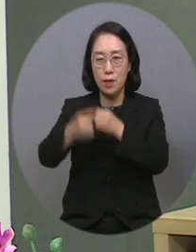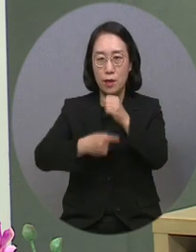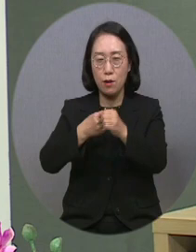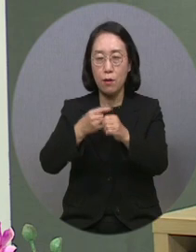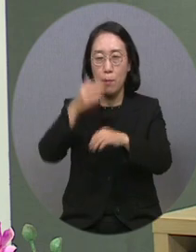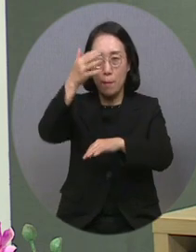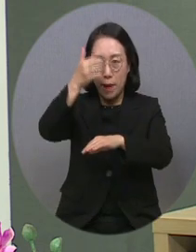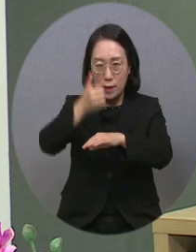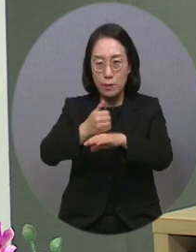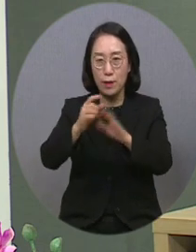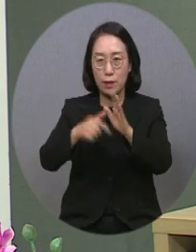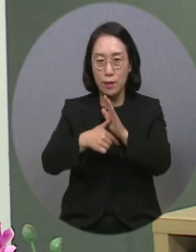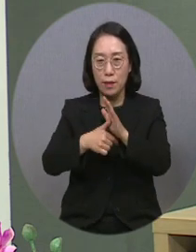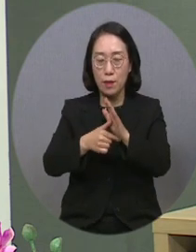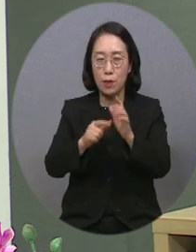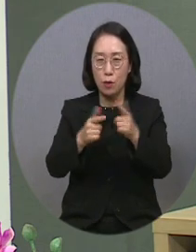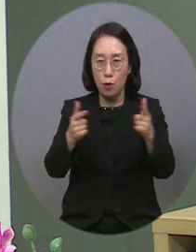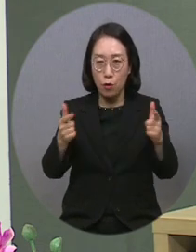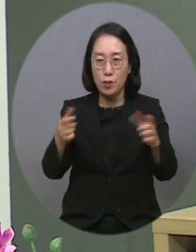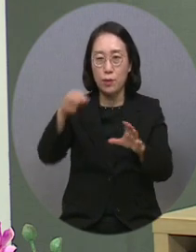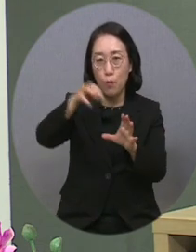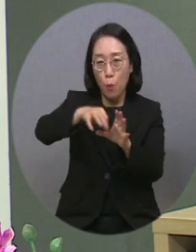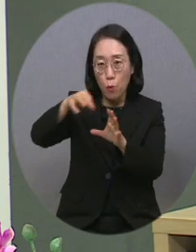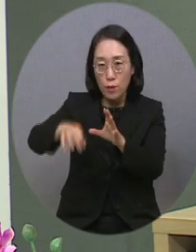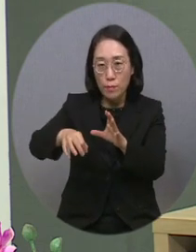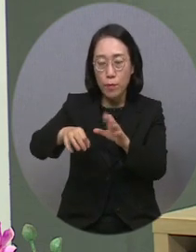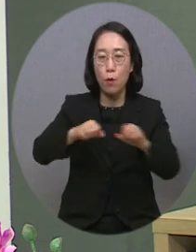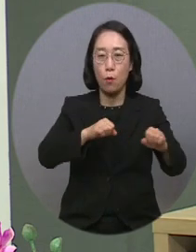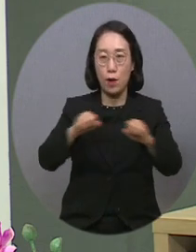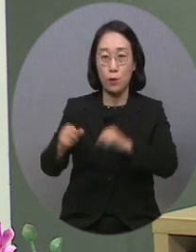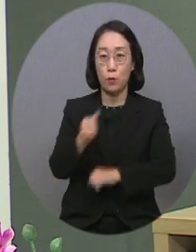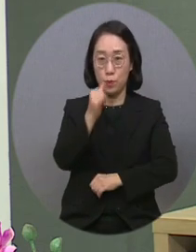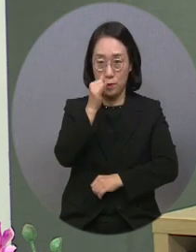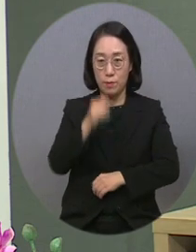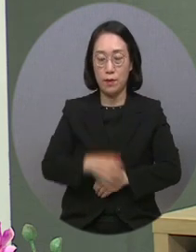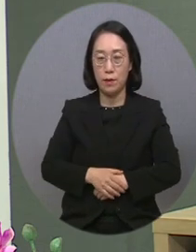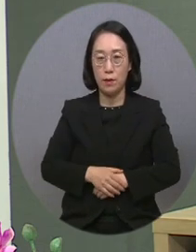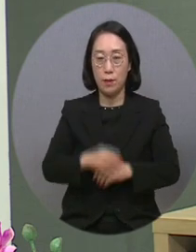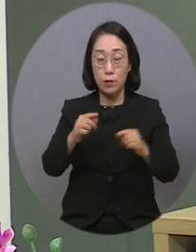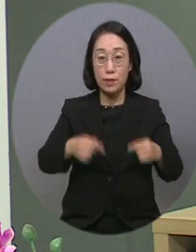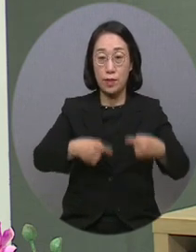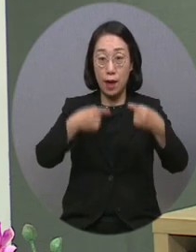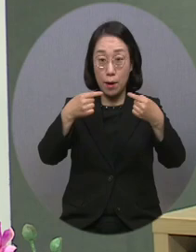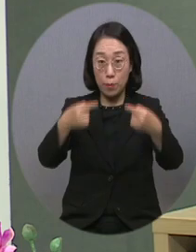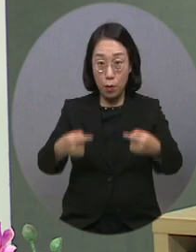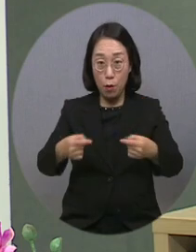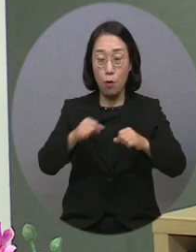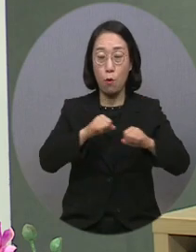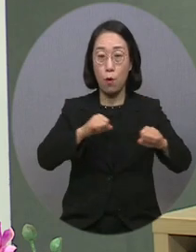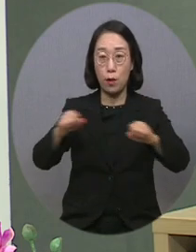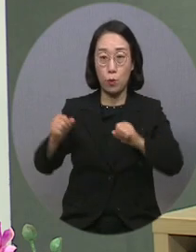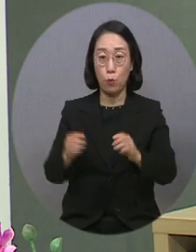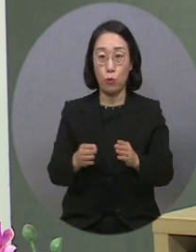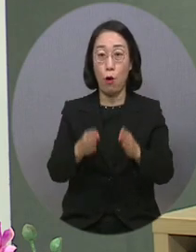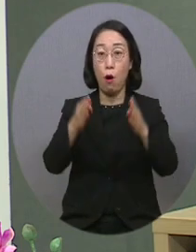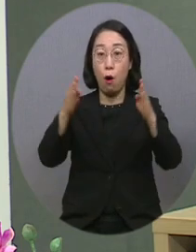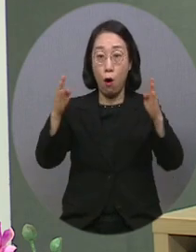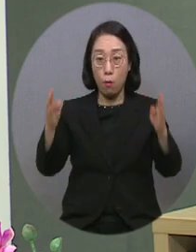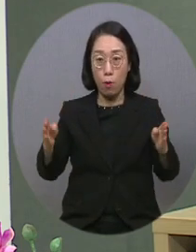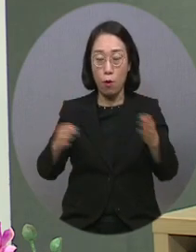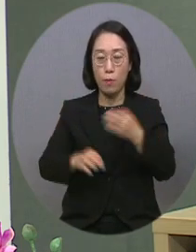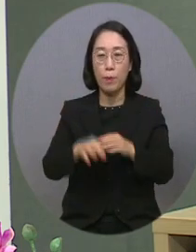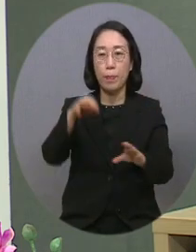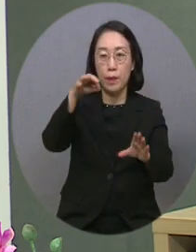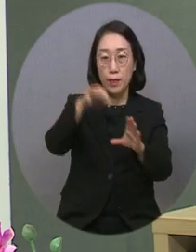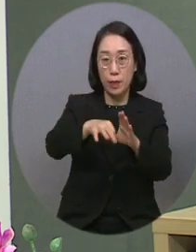마감하는 많은 모금 운동에 참여를 하죠. 이런 참여의 폭이 넓어질수록 기부